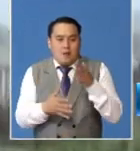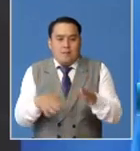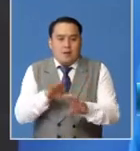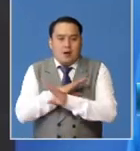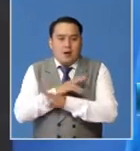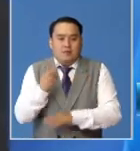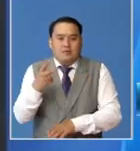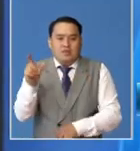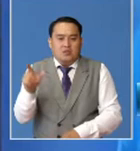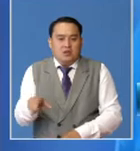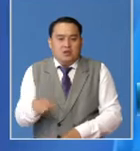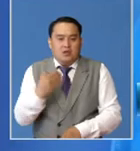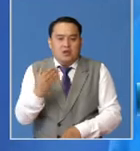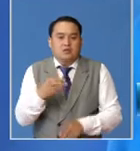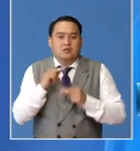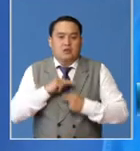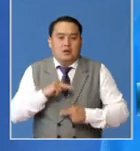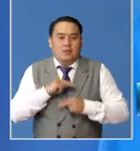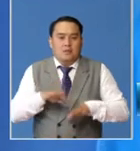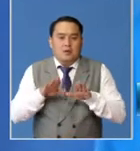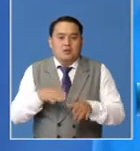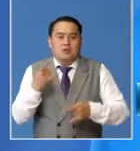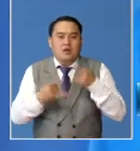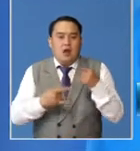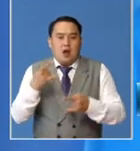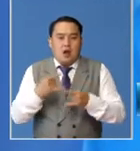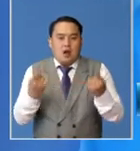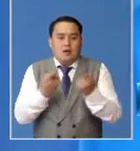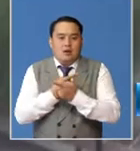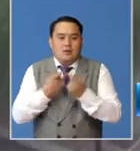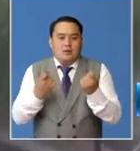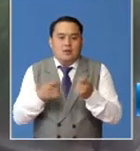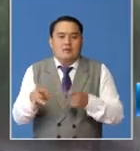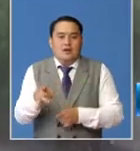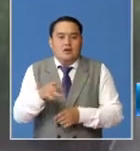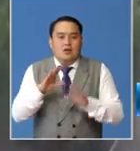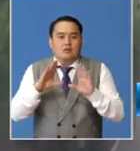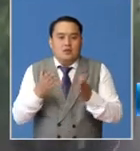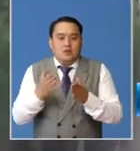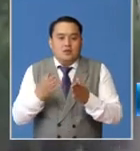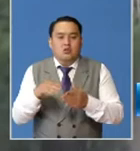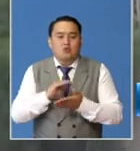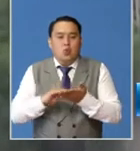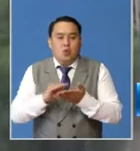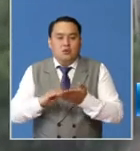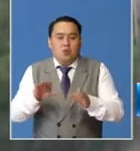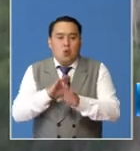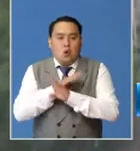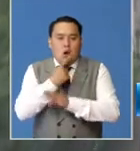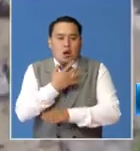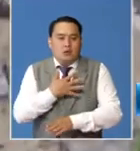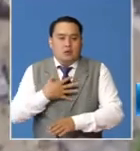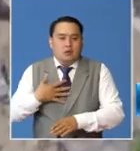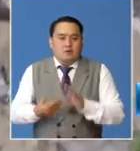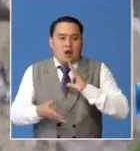погибли 2 человека. Ими оказались сотрудники местного телеканала, которые освещали происходящее в регионе события. Журналисты скончались от травм,